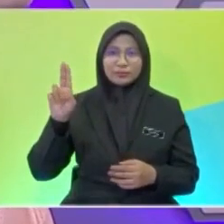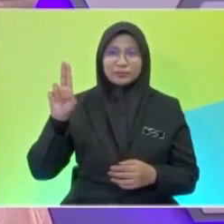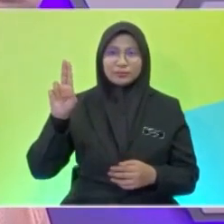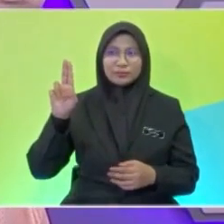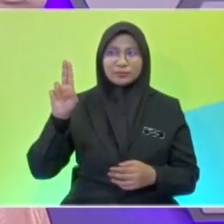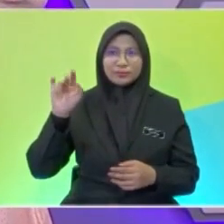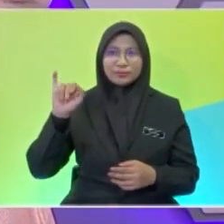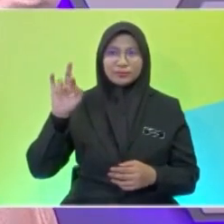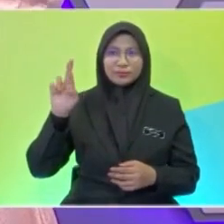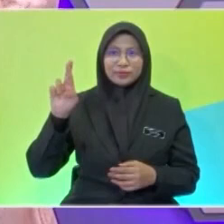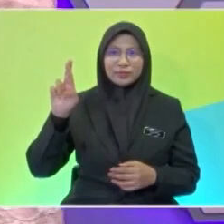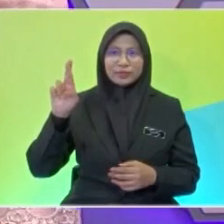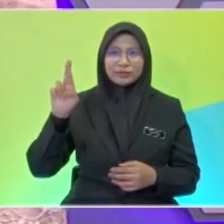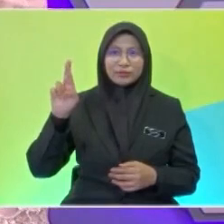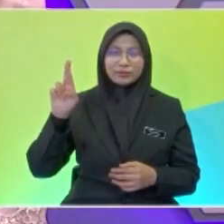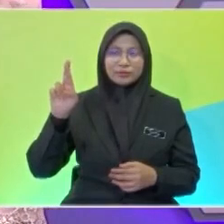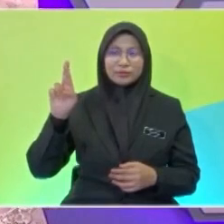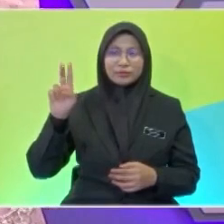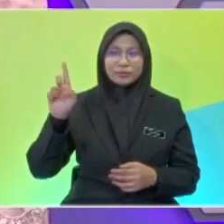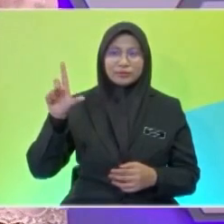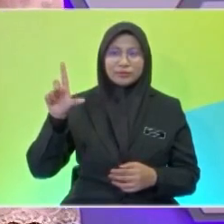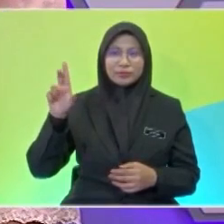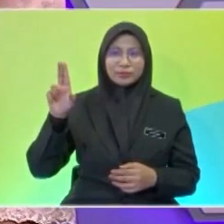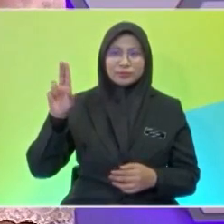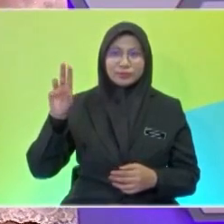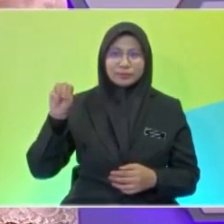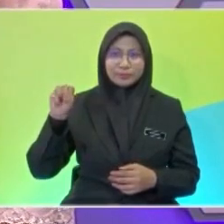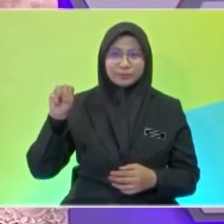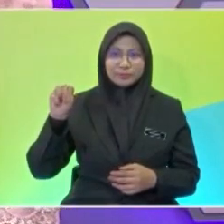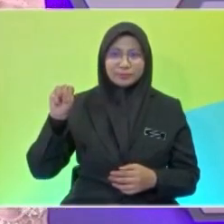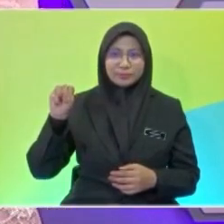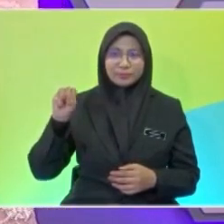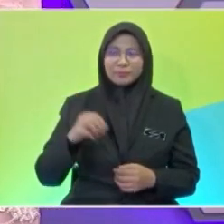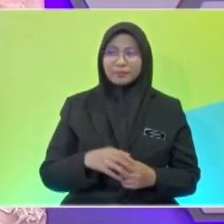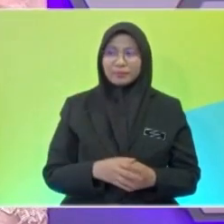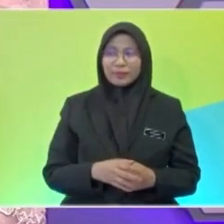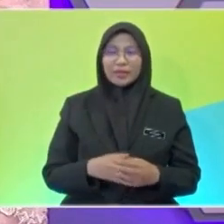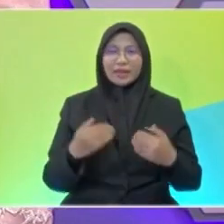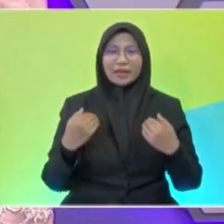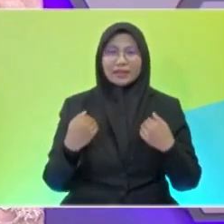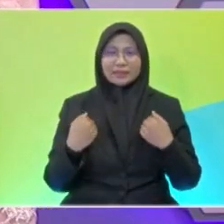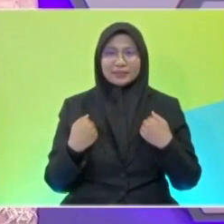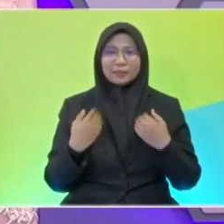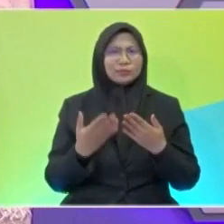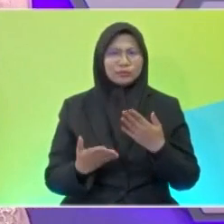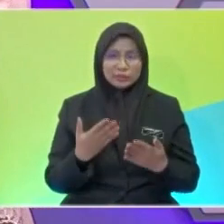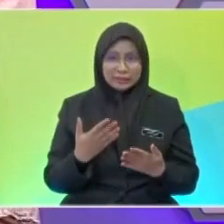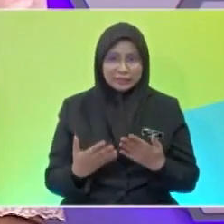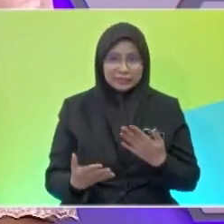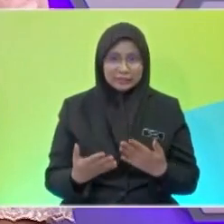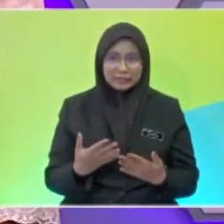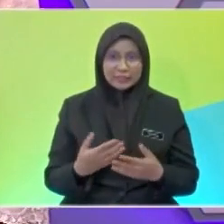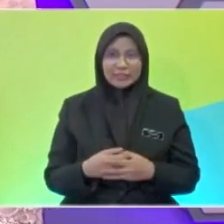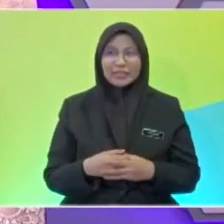format lakaran peralatan adaptasi jadi dalam soal dan juga tidak dapat